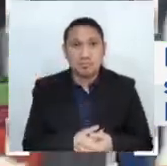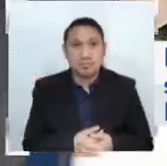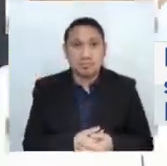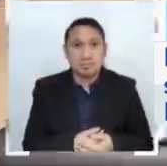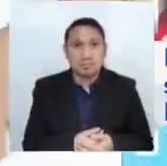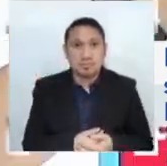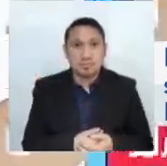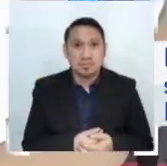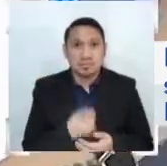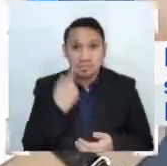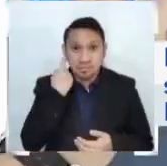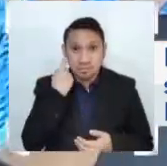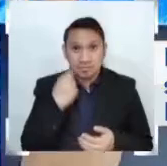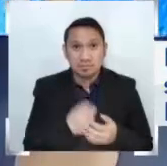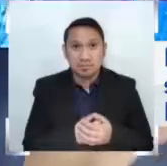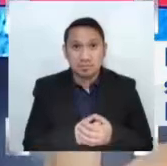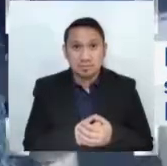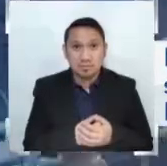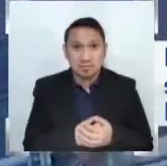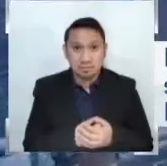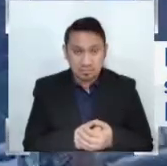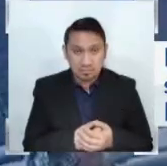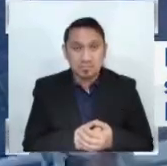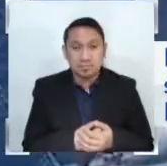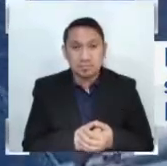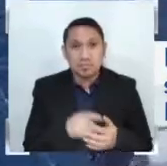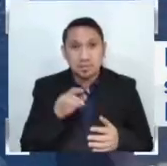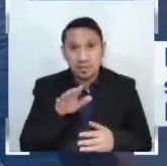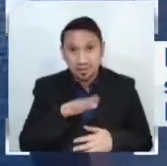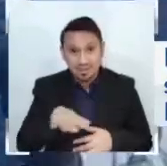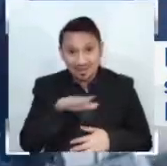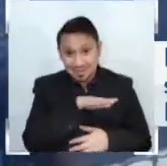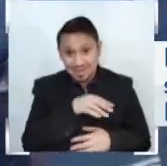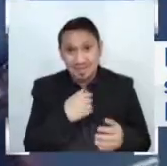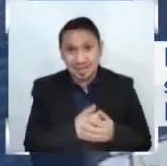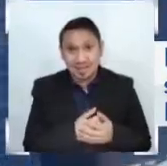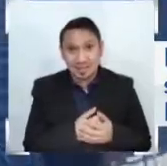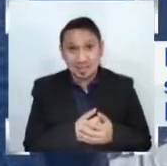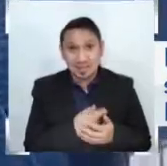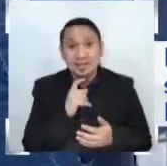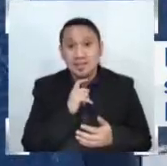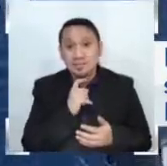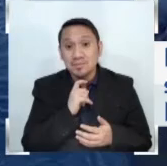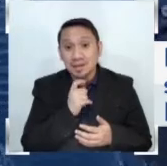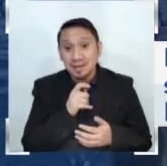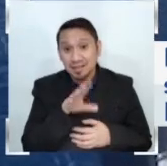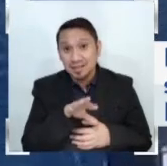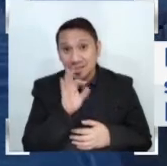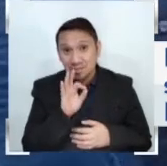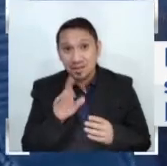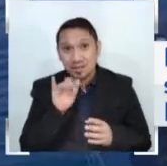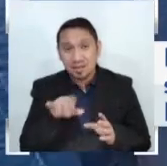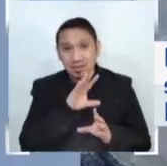Kanina, kinumpirma ng Philippine Space Agency na mga naglalakihang piraso ng bakal sa karagatan ng Mamburao ay bahagi nga ng